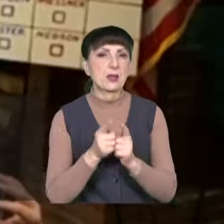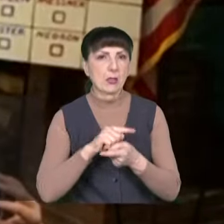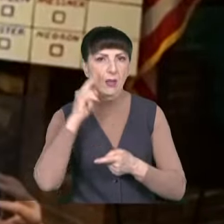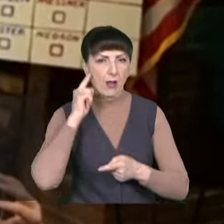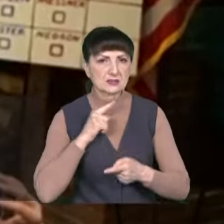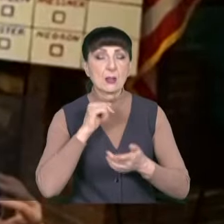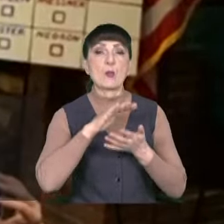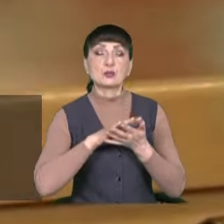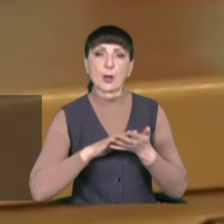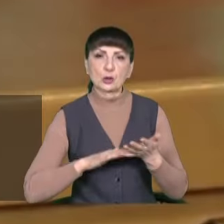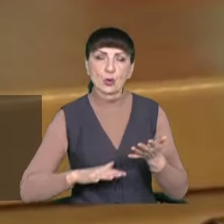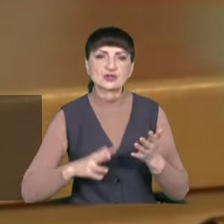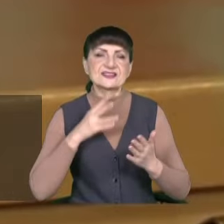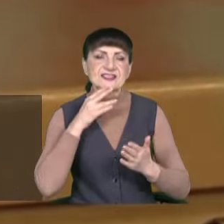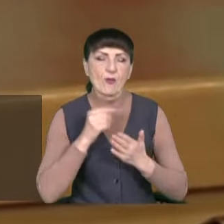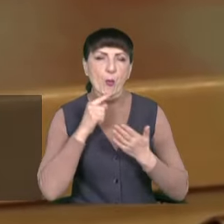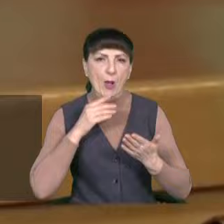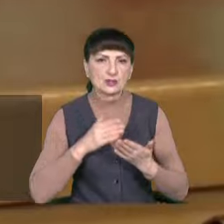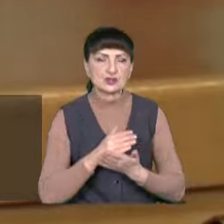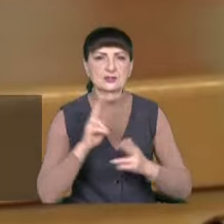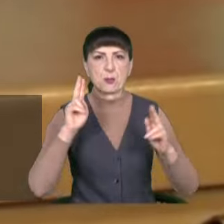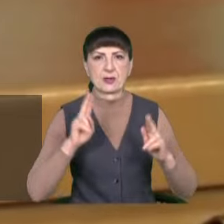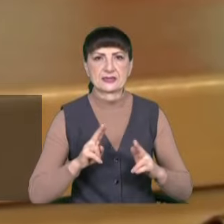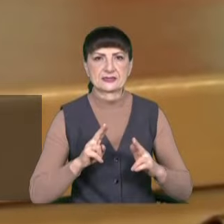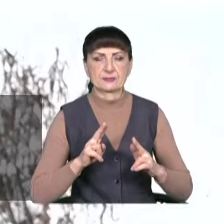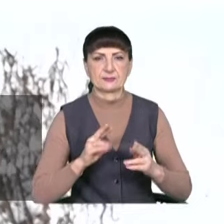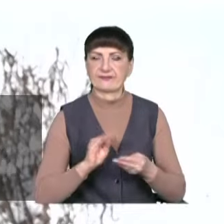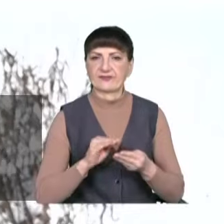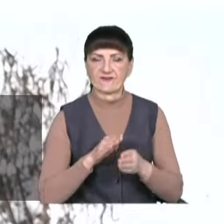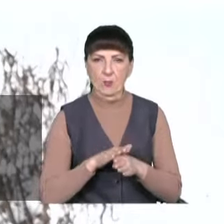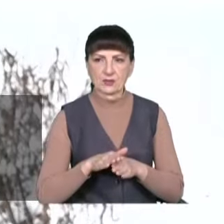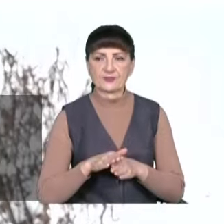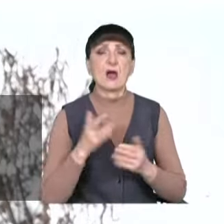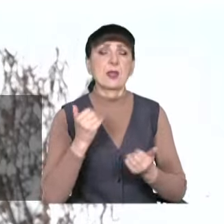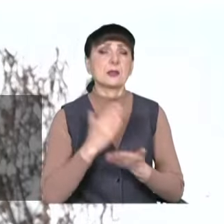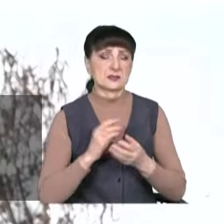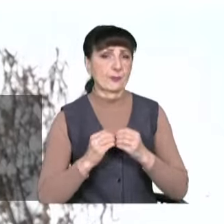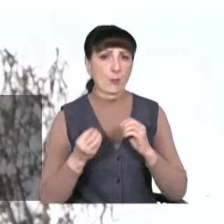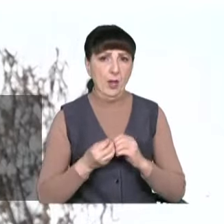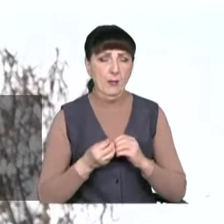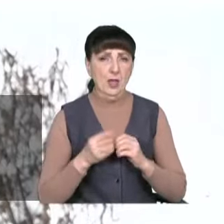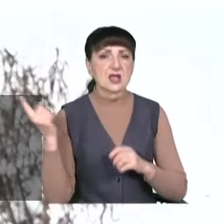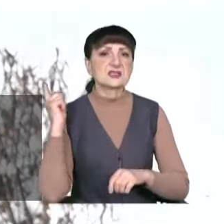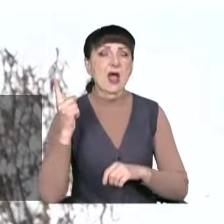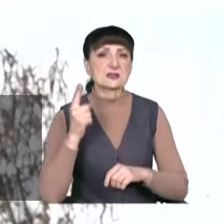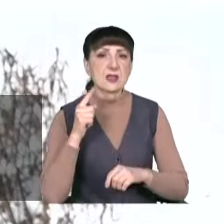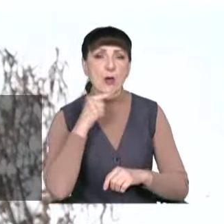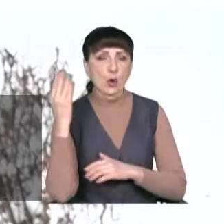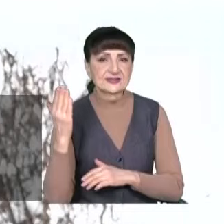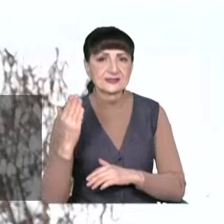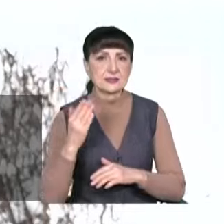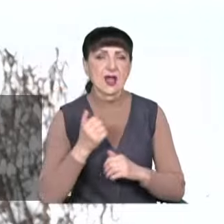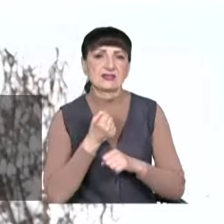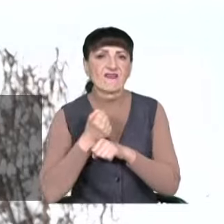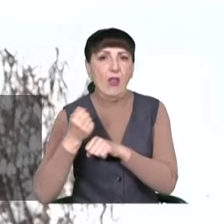Казахстан продолжит придерживаться своих политических принципов. Да, есть такая проблема, как санкции против России, геополитическое какое-то давление на